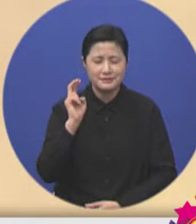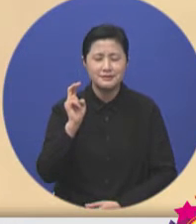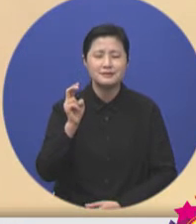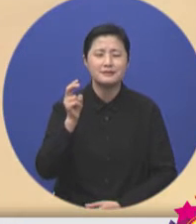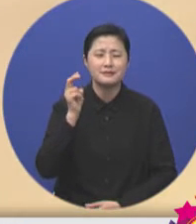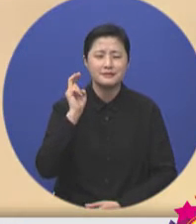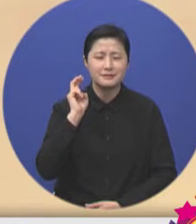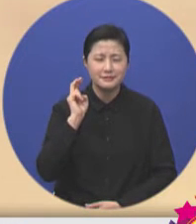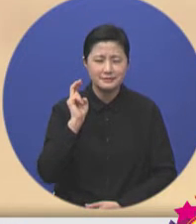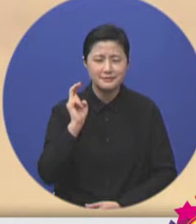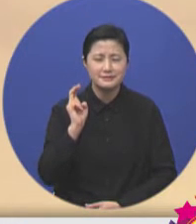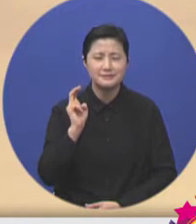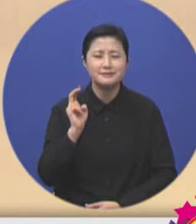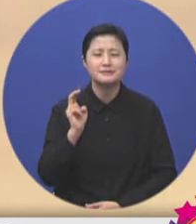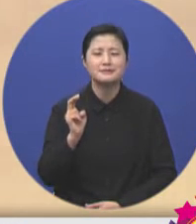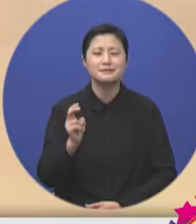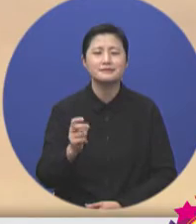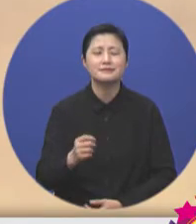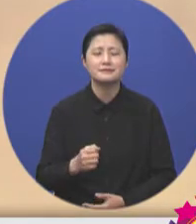없었을